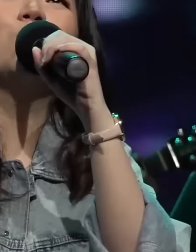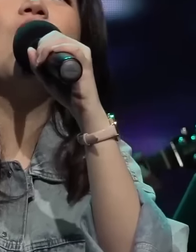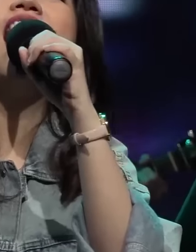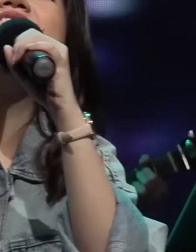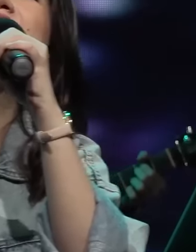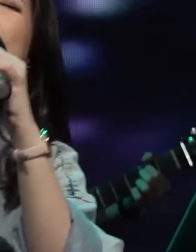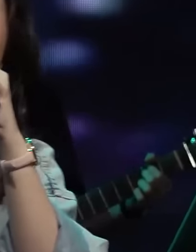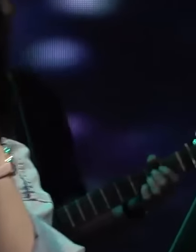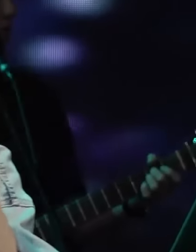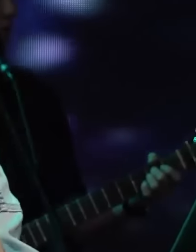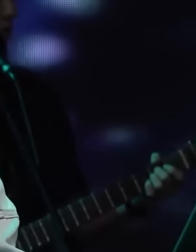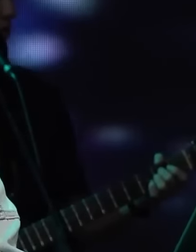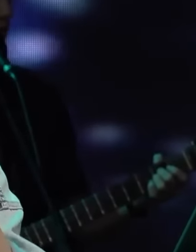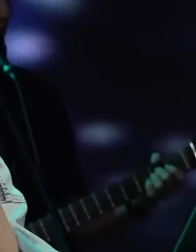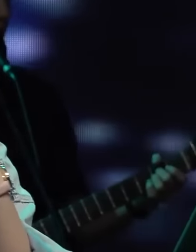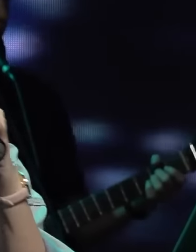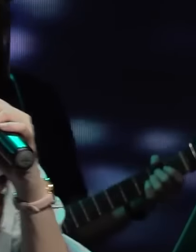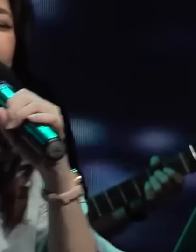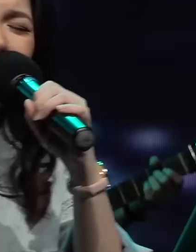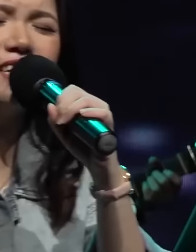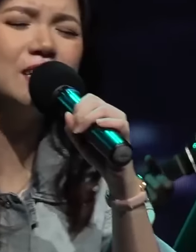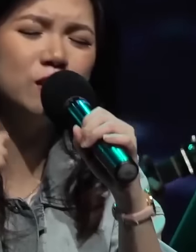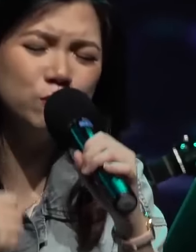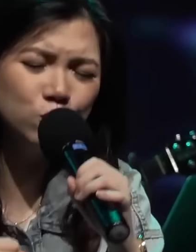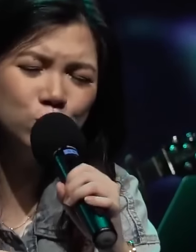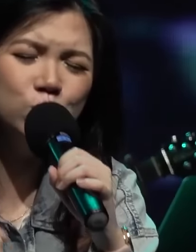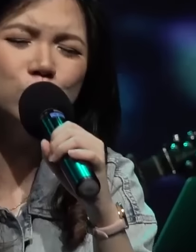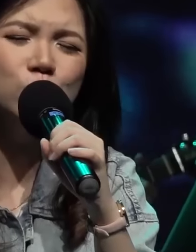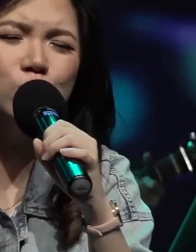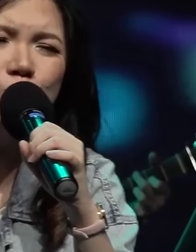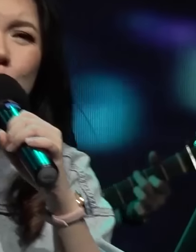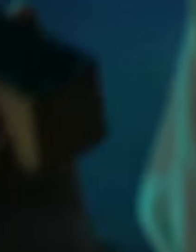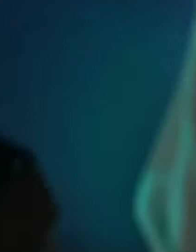Engkau Tuhan tepati janjimu.